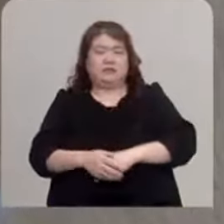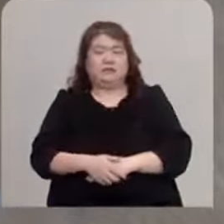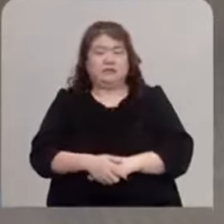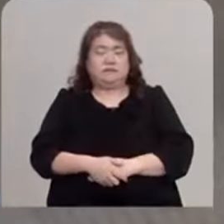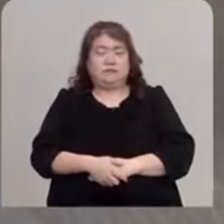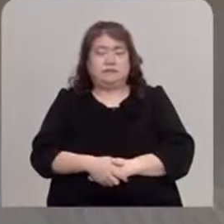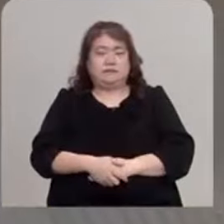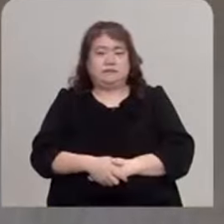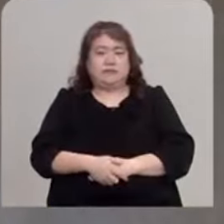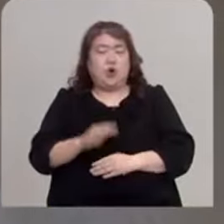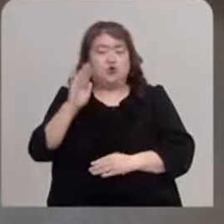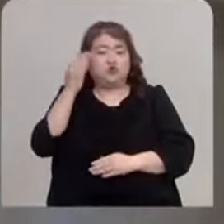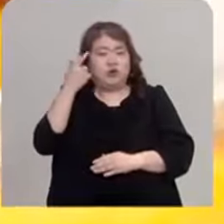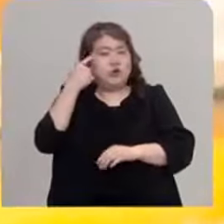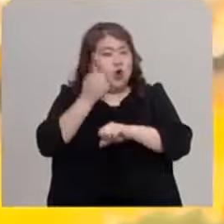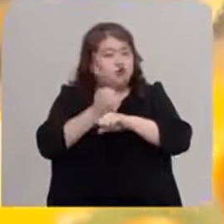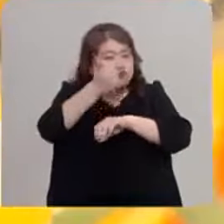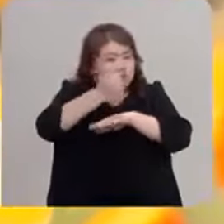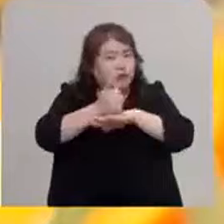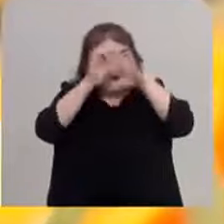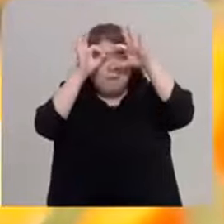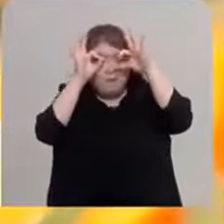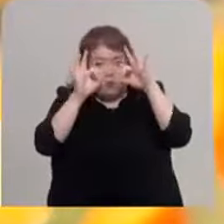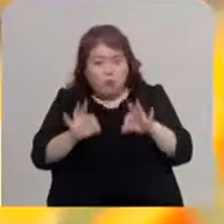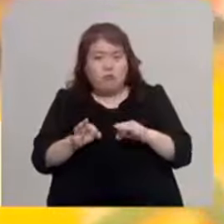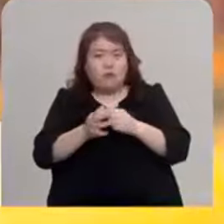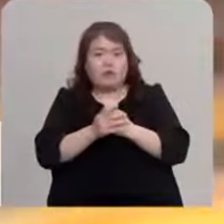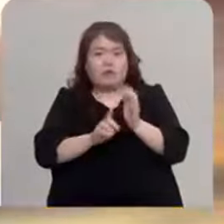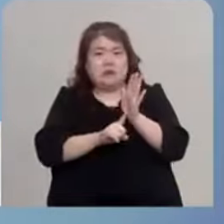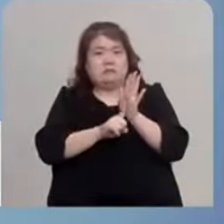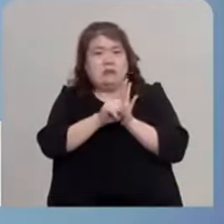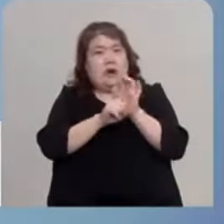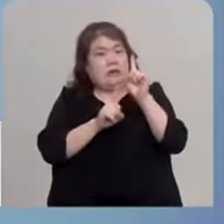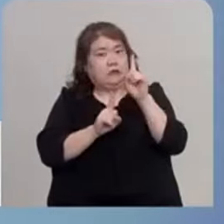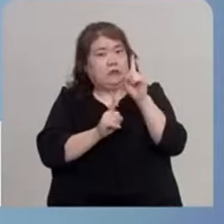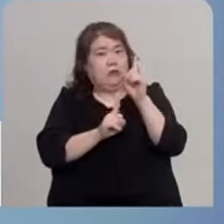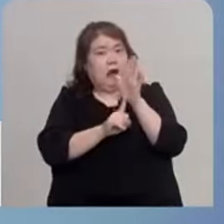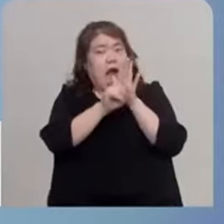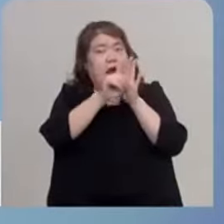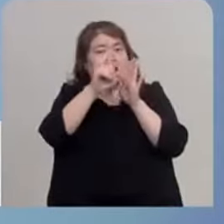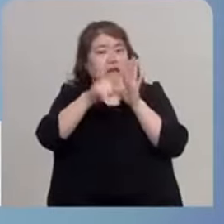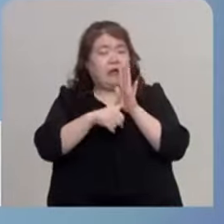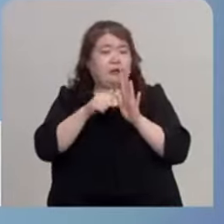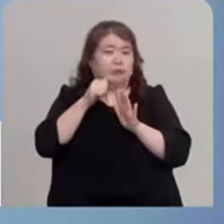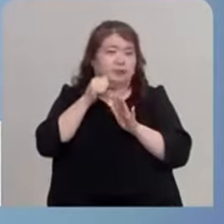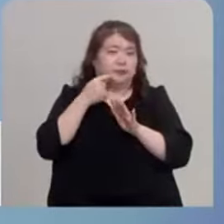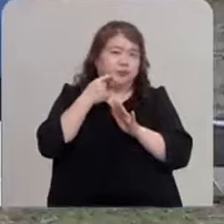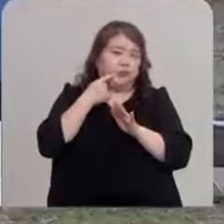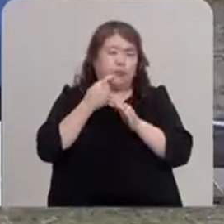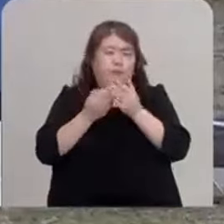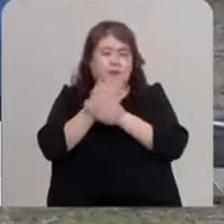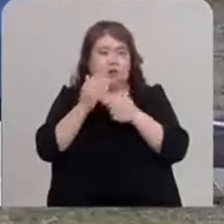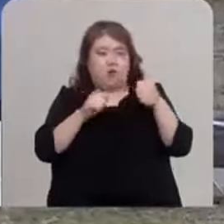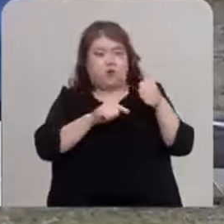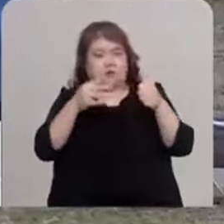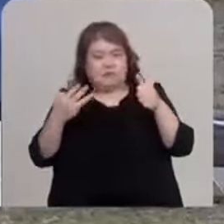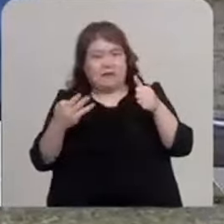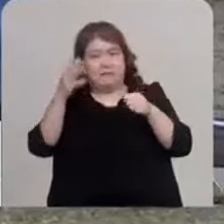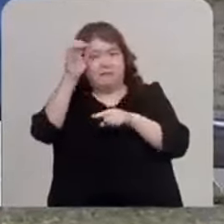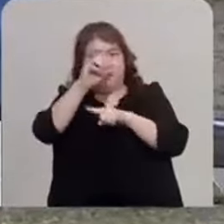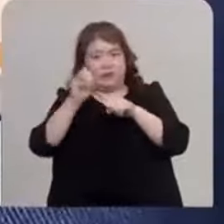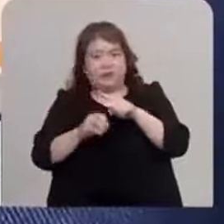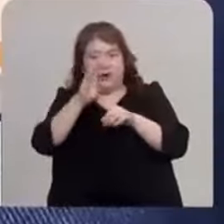넘습니다 최근 연구 결과에 따르면 기온이 1도 상승할 경우 식중독 발생건수는 5.3%